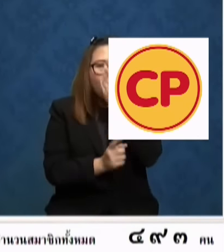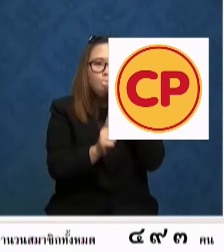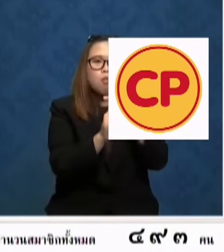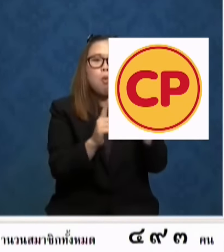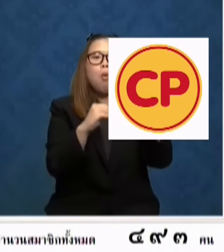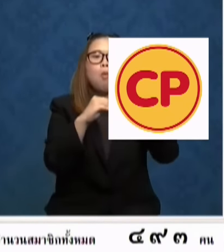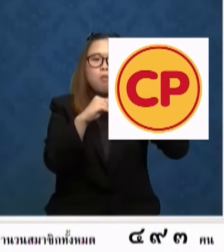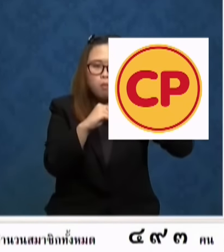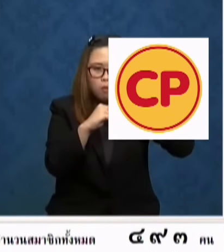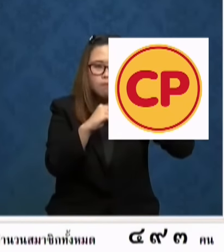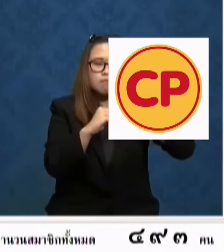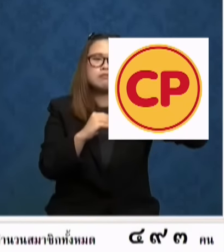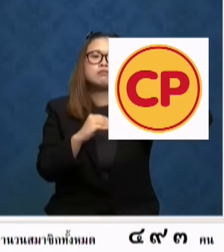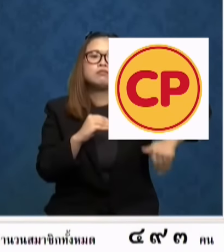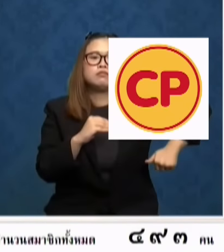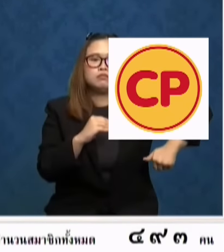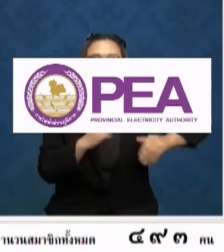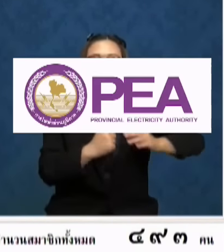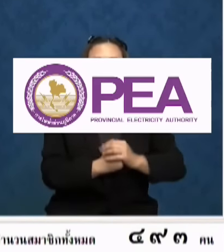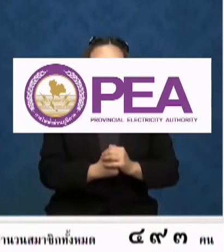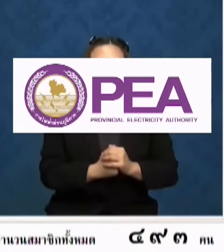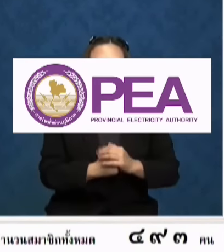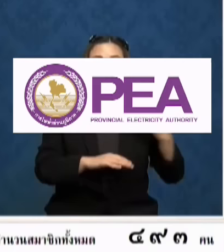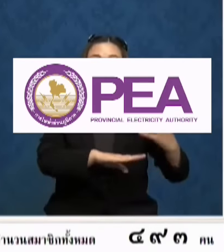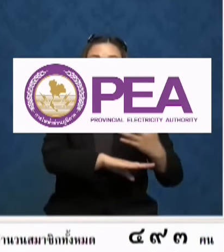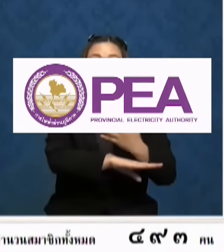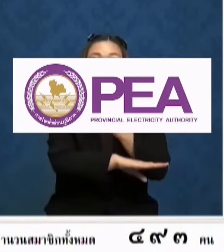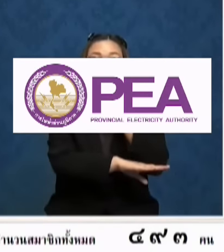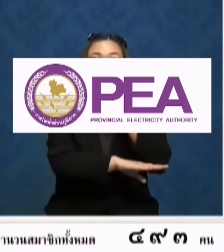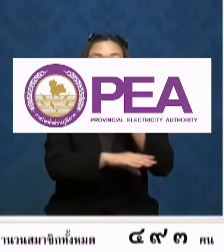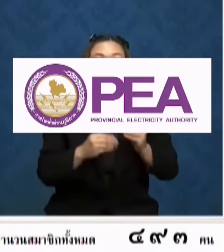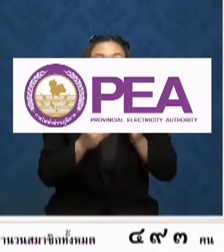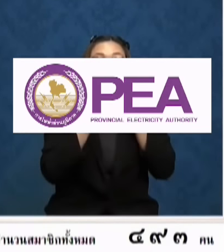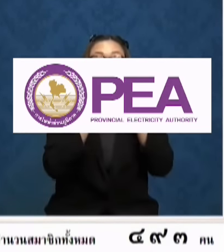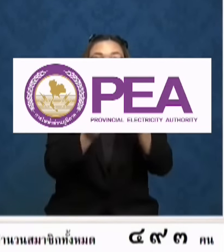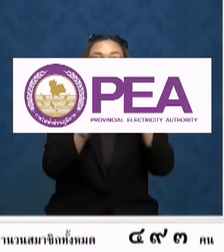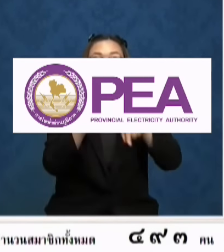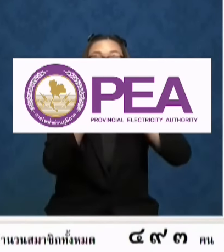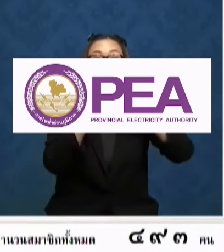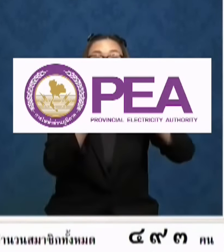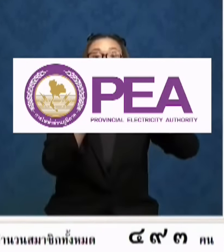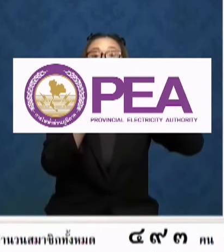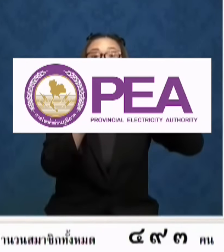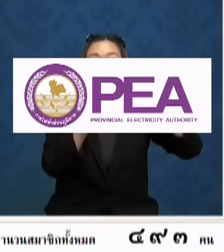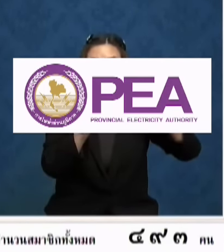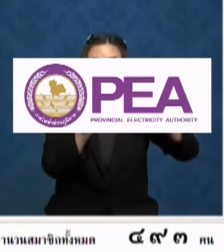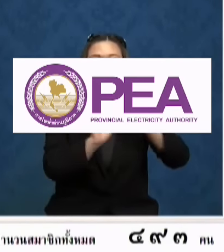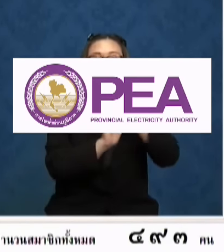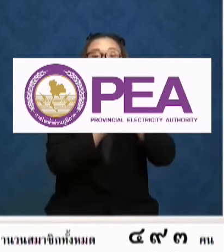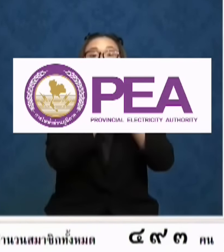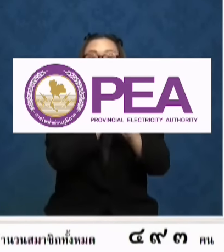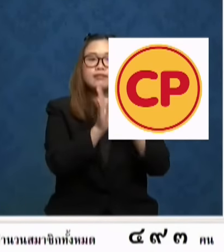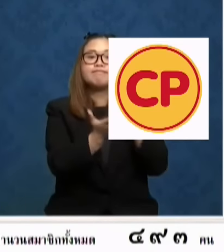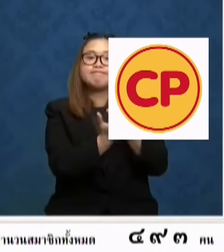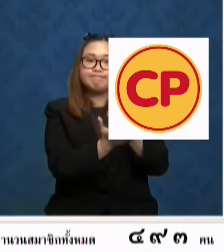ายได้ในภายหลังตามอำนาจที่ให้ไว้ในมาตรา28ของพระราชบัญญัติวินัยการเงินการ